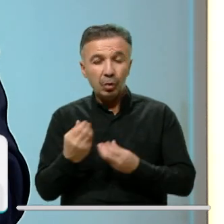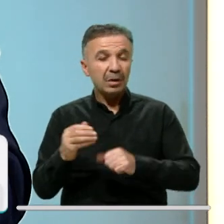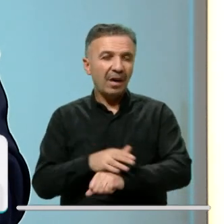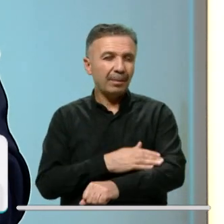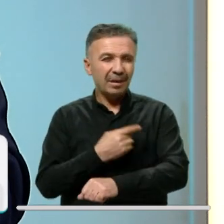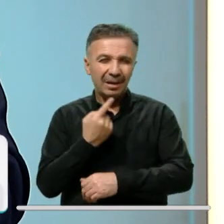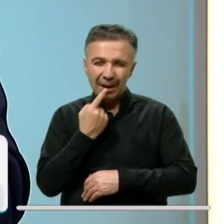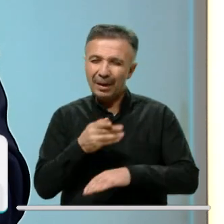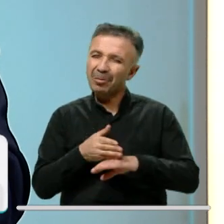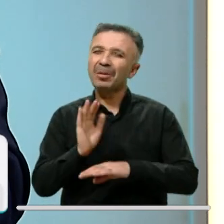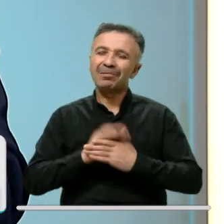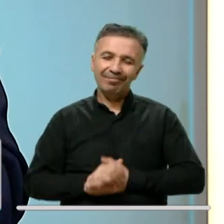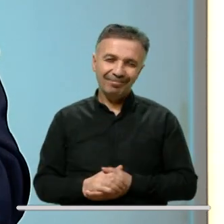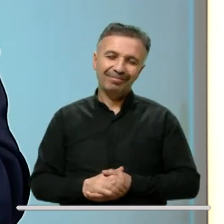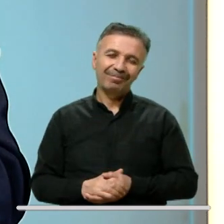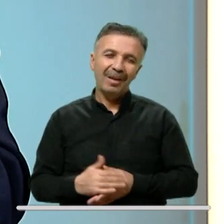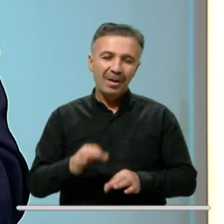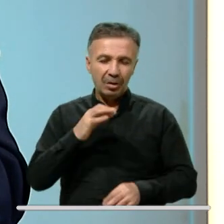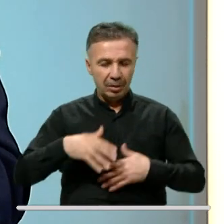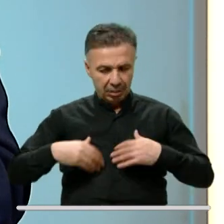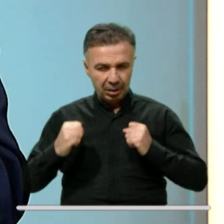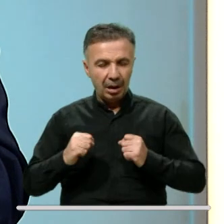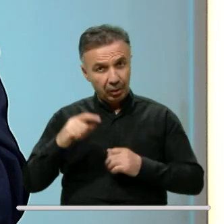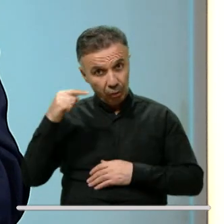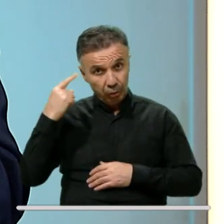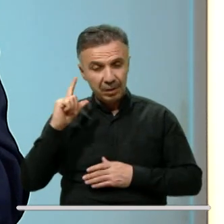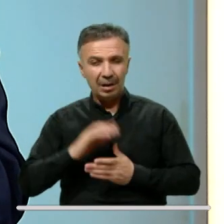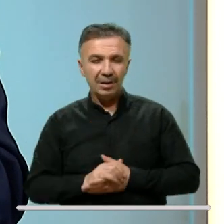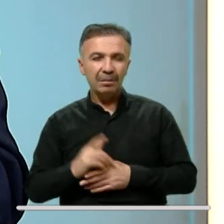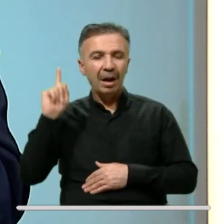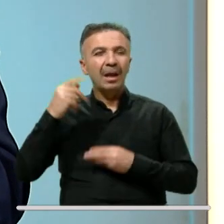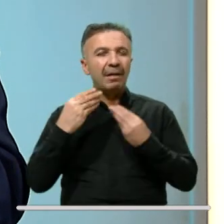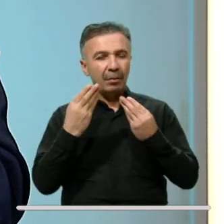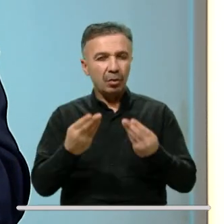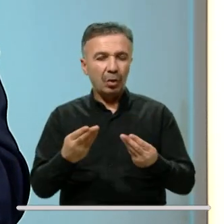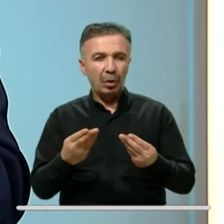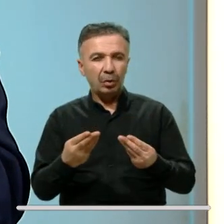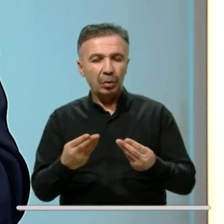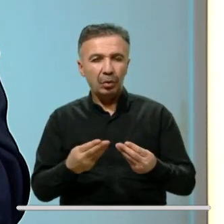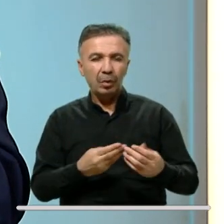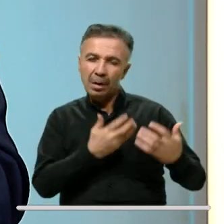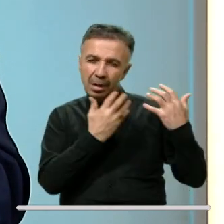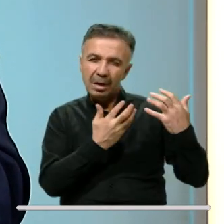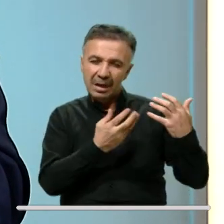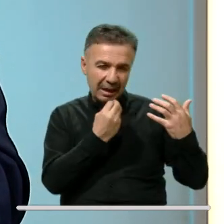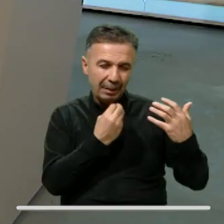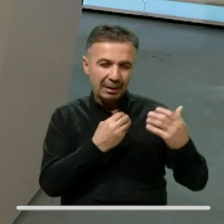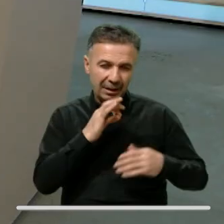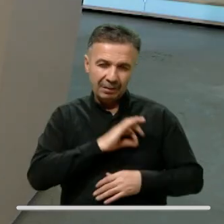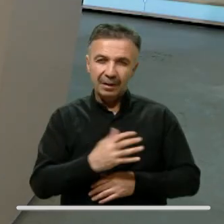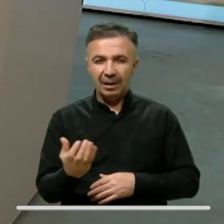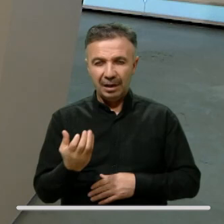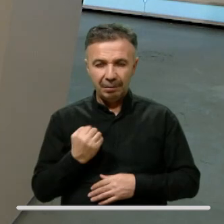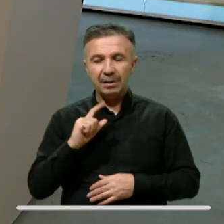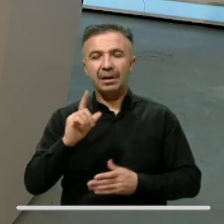bir anlayış değildir. İnsan evet. Sağlığını da düşünmeli. Allah'ın vermiş olduğu nimetlerden istifade etmelidir. Peki